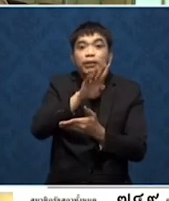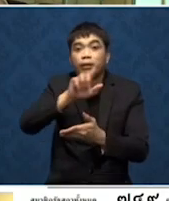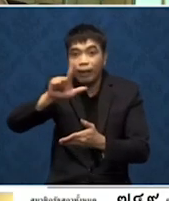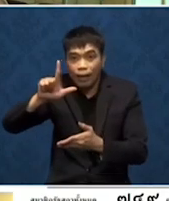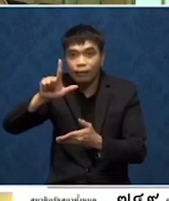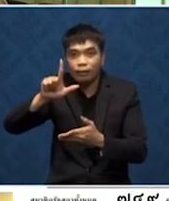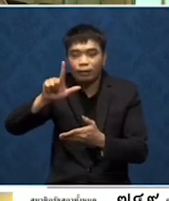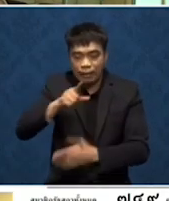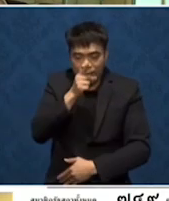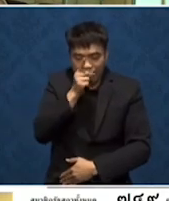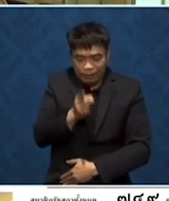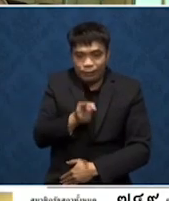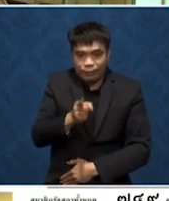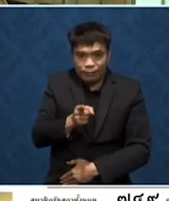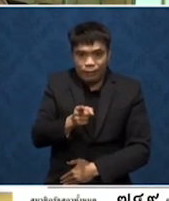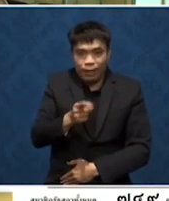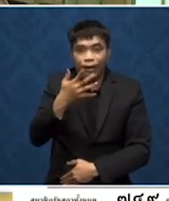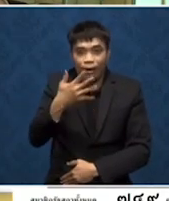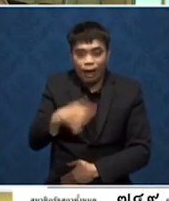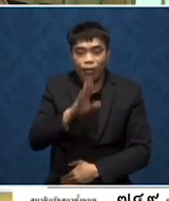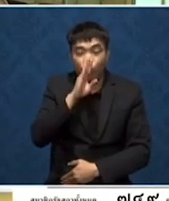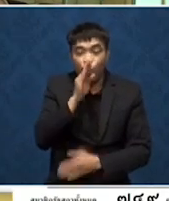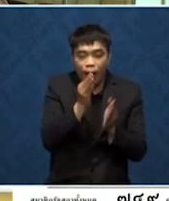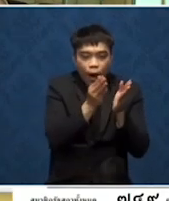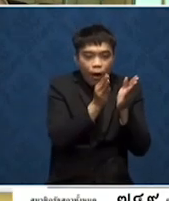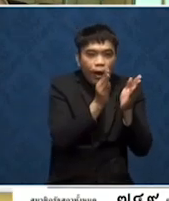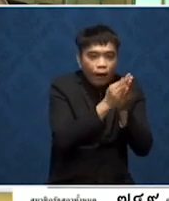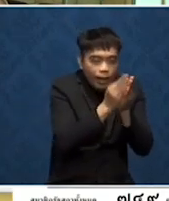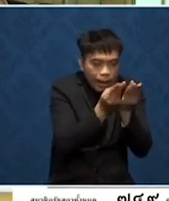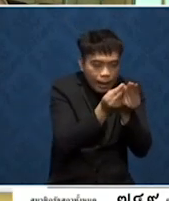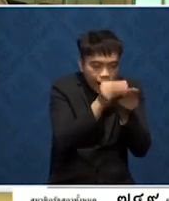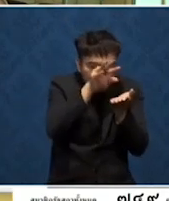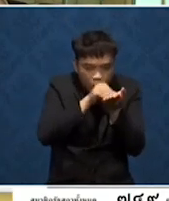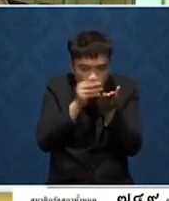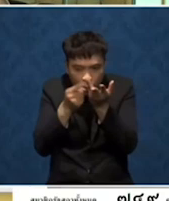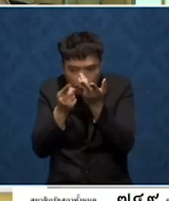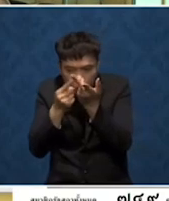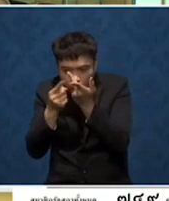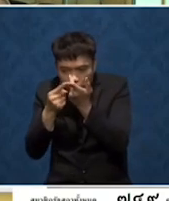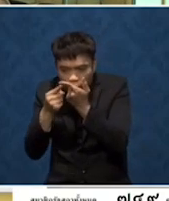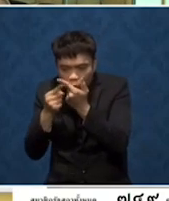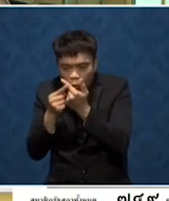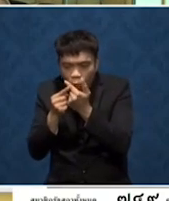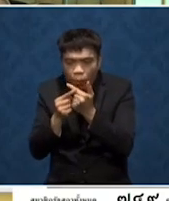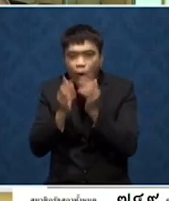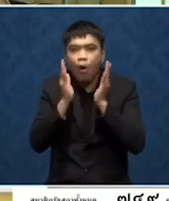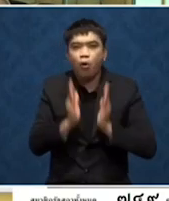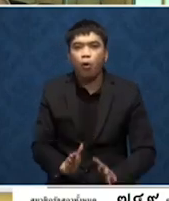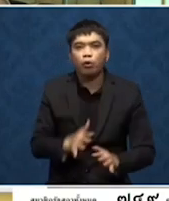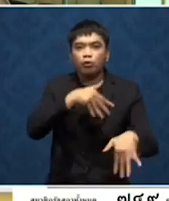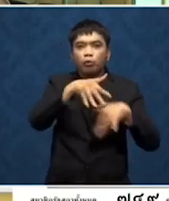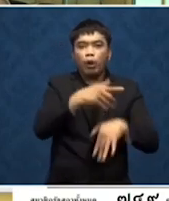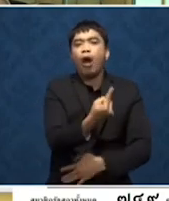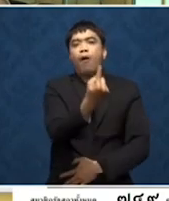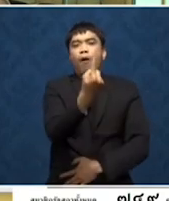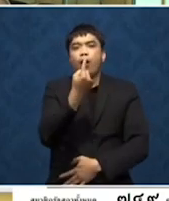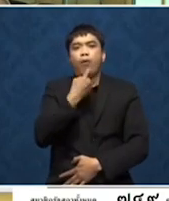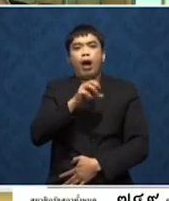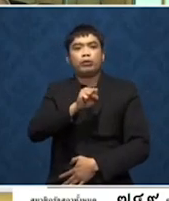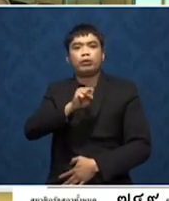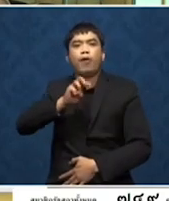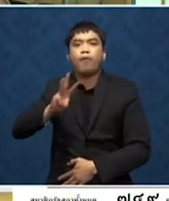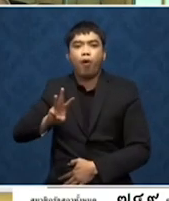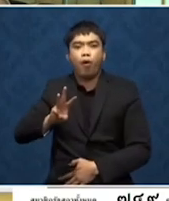จริงๆแล้วเนี่ยครับพอเอาตัวเลขมารวมเนี่ยทำให้ประชาชนเขาก็กรนดาวุฒิสภาอีกครับท่าน